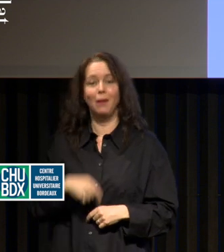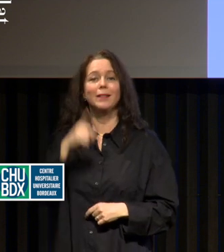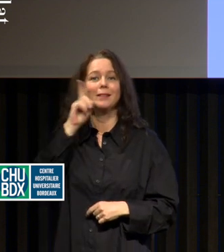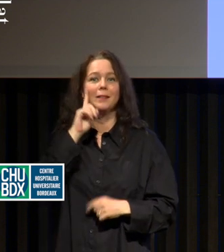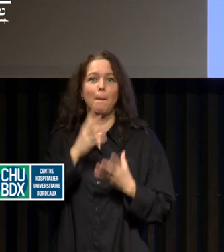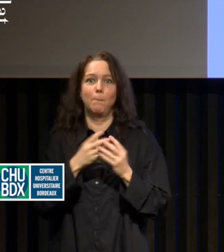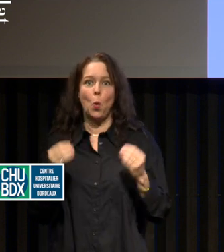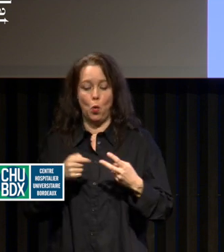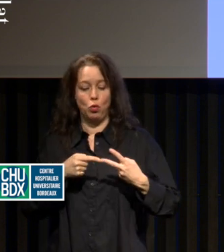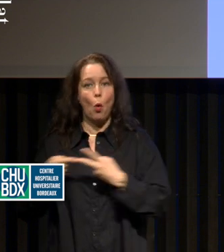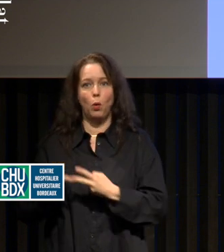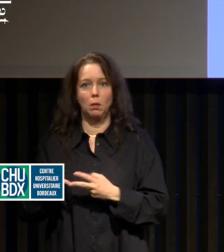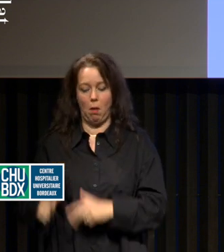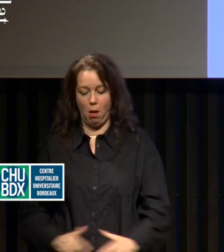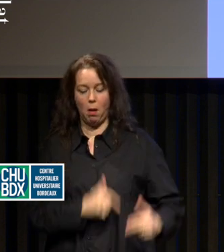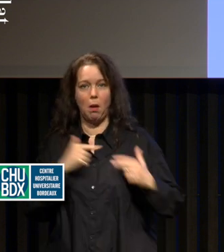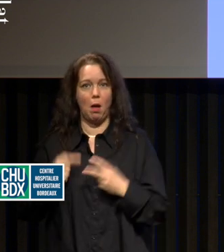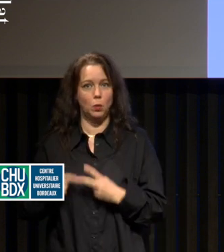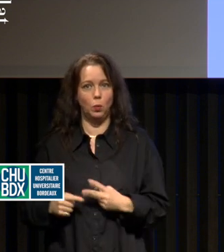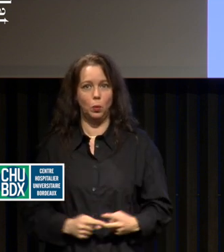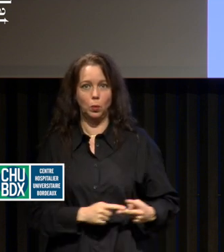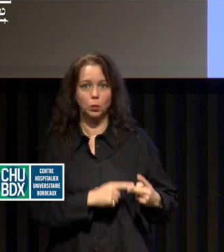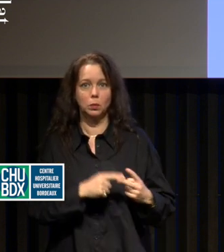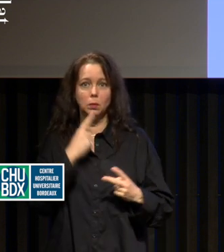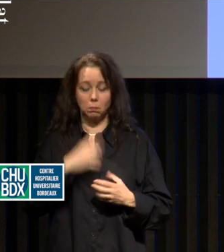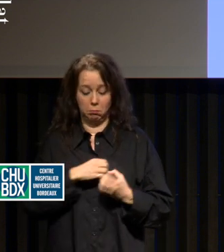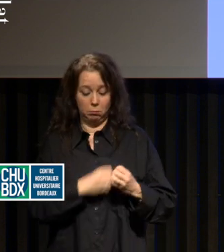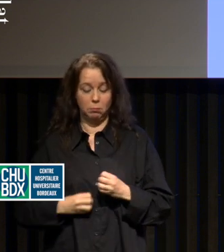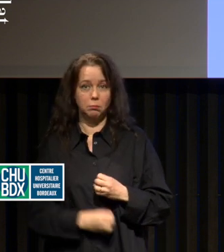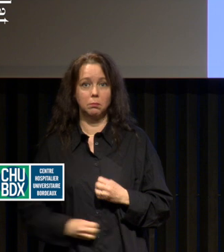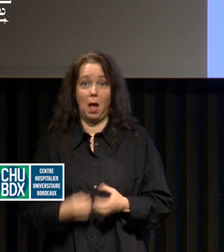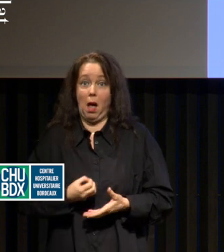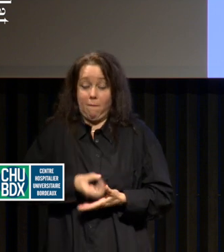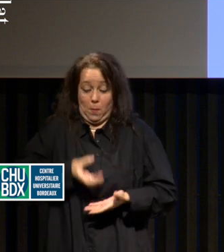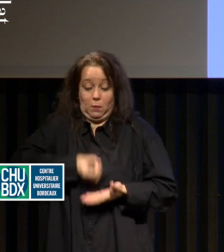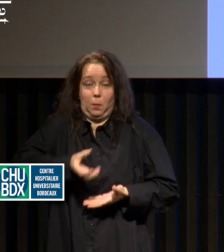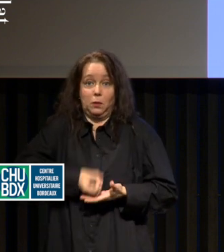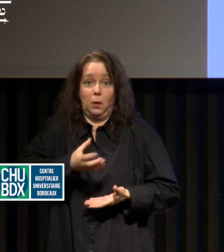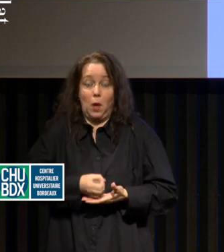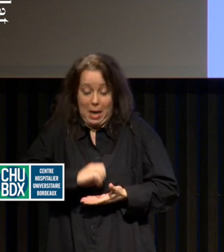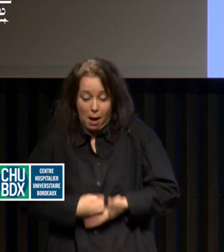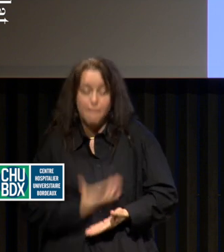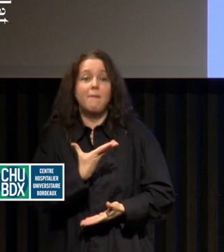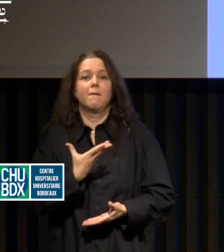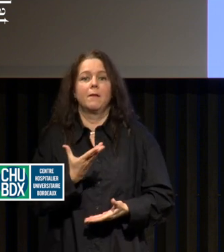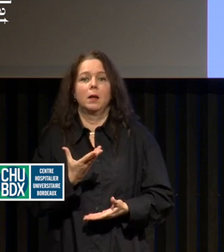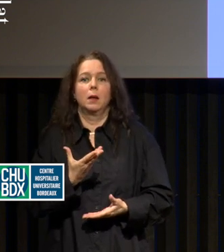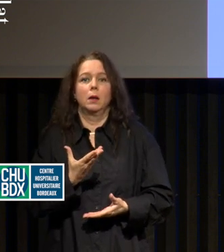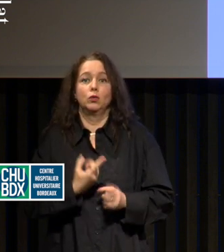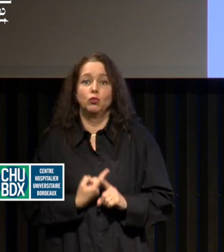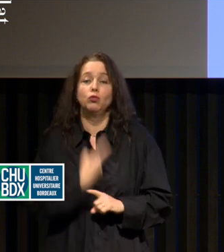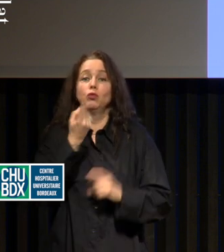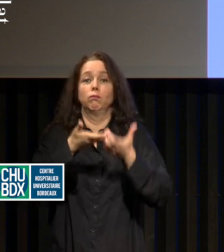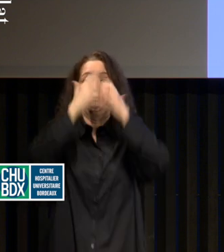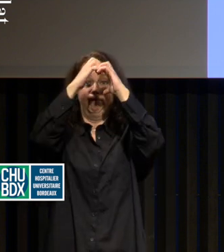Et en permanence, notre tube digestif reçoit des informations et envoie ces informations par le système nerveux central, jusqu'au système nerveux